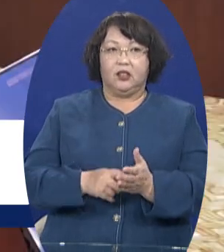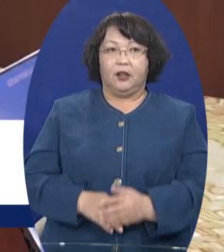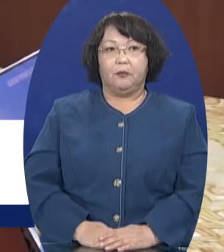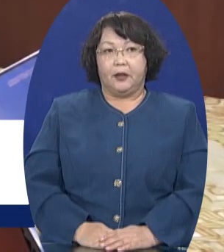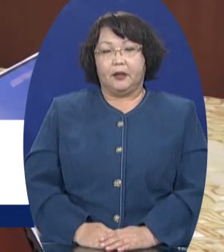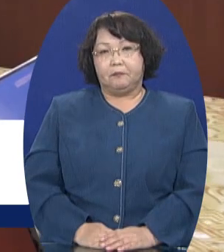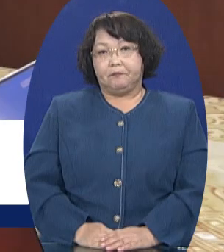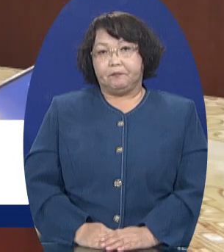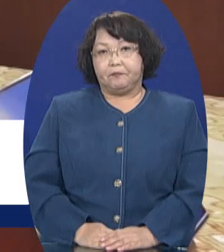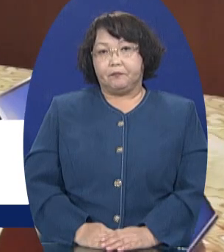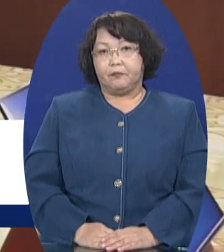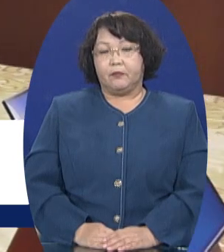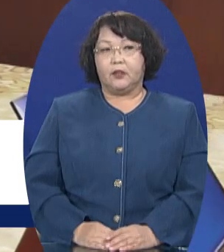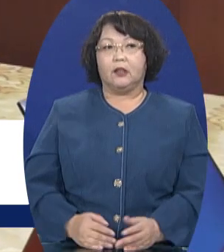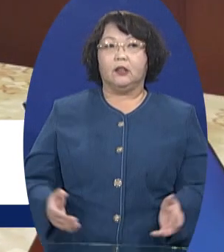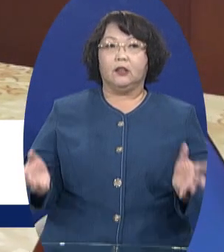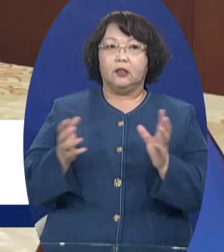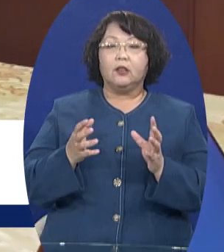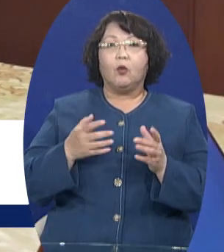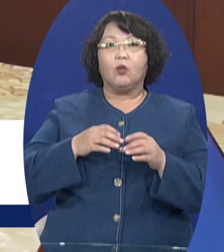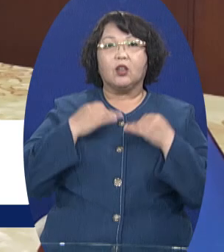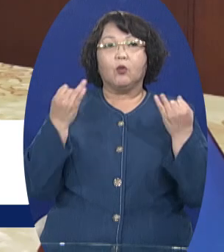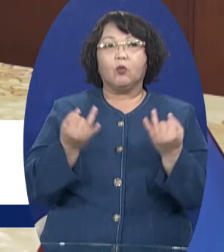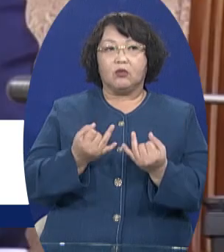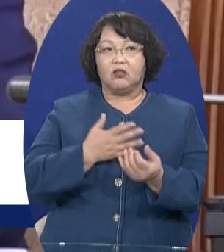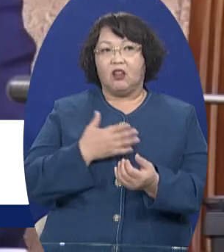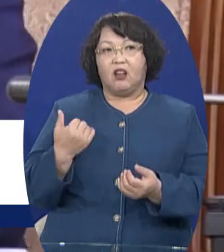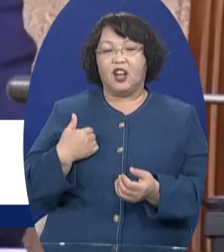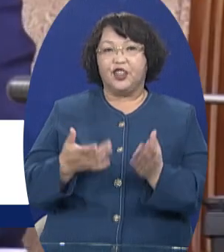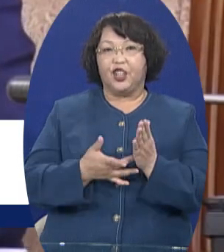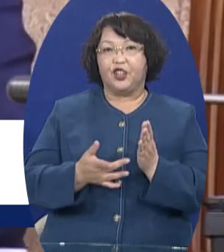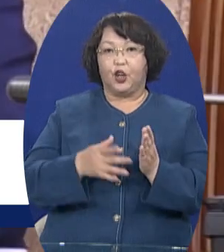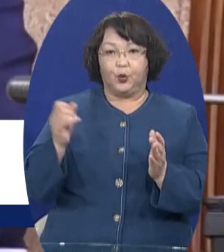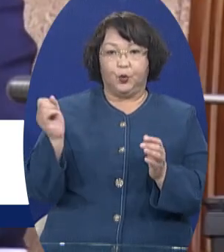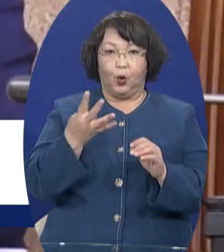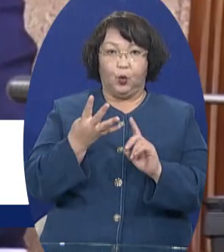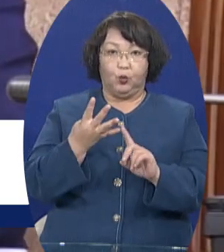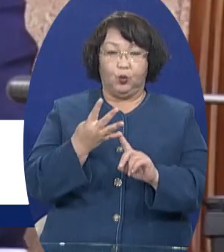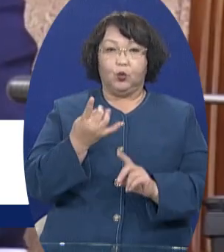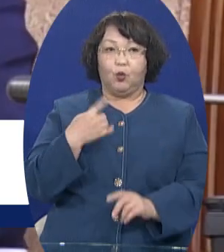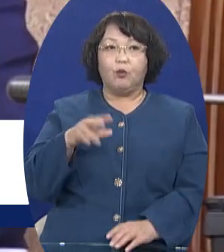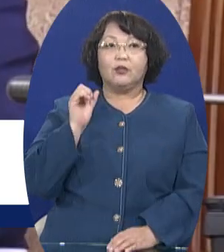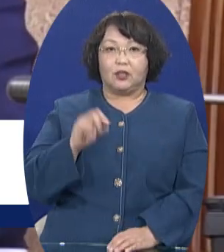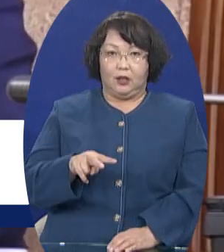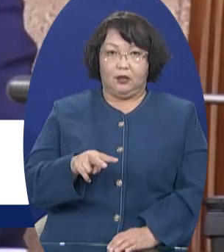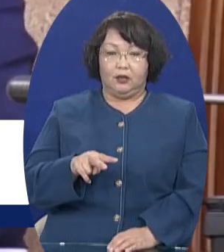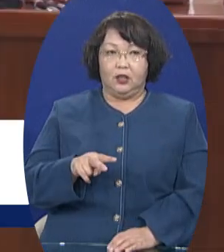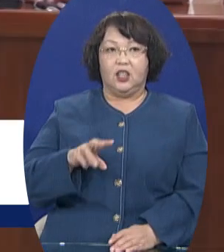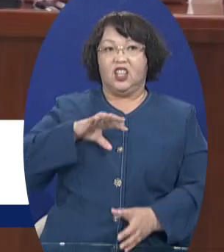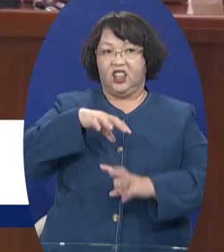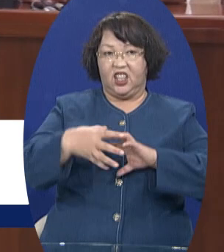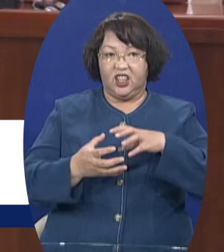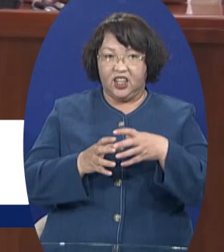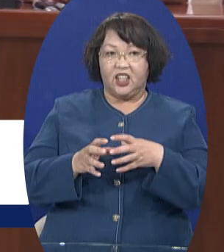тогтоож байгаа. Уулзалтын үеэр Улсын хурлын дарга технологийн 4-р хувьсгал тектоник шилжилт буюу дэлхийн нийтийн